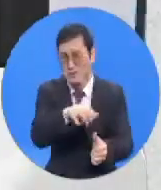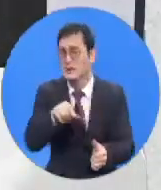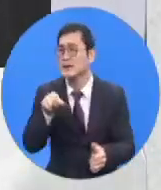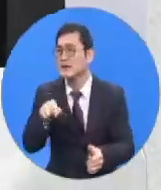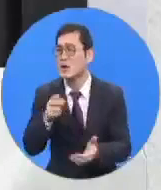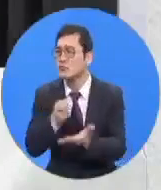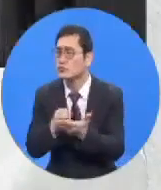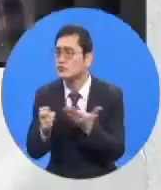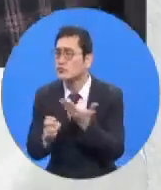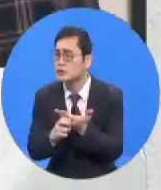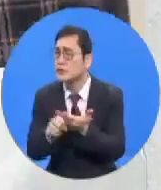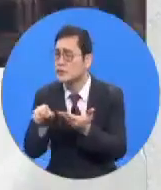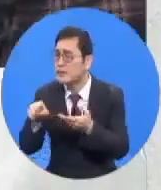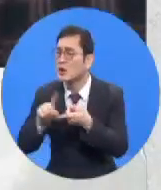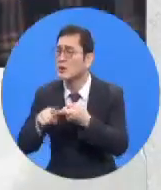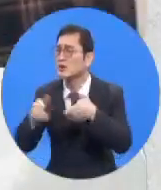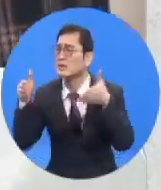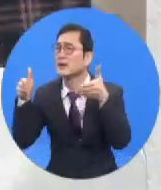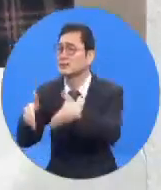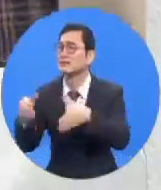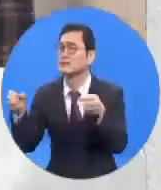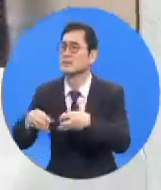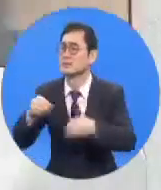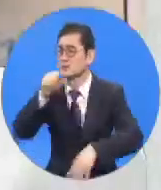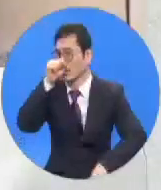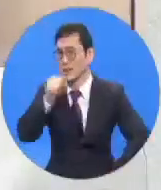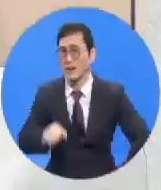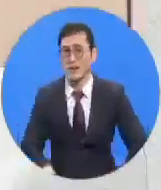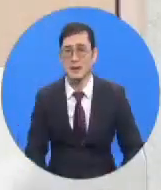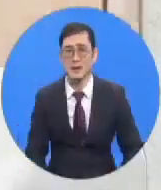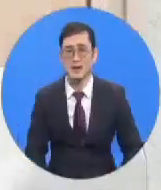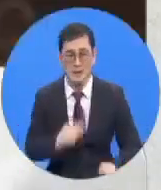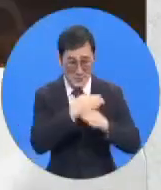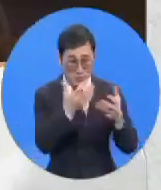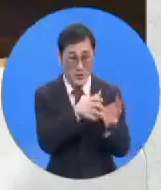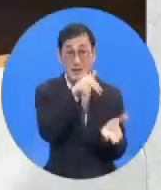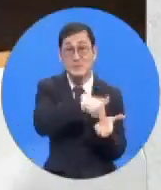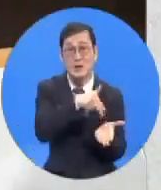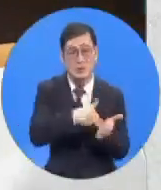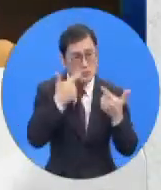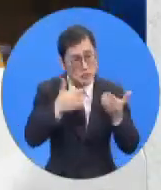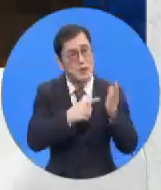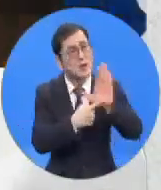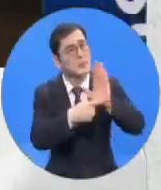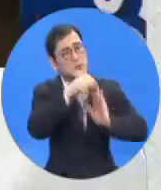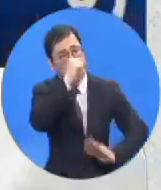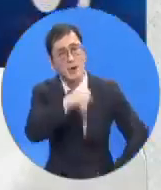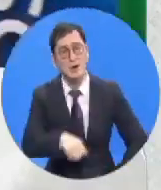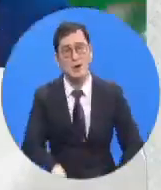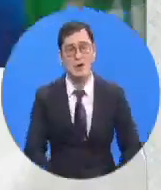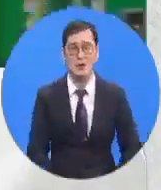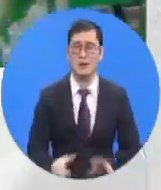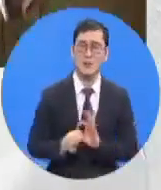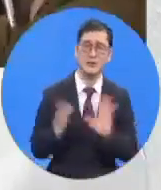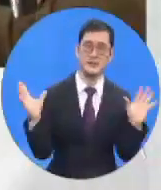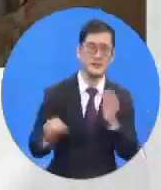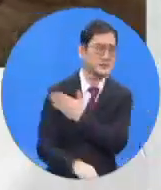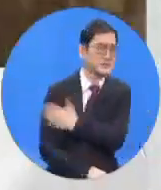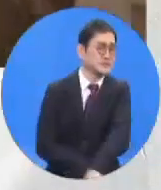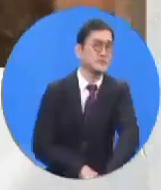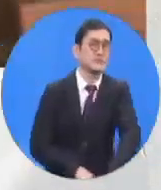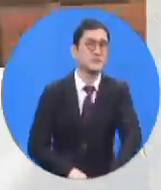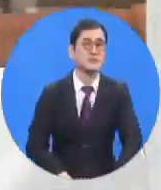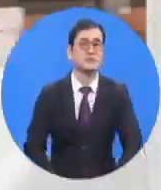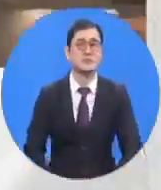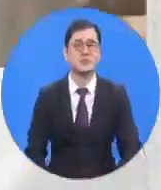또 돌아가고 있다고 보여져요. 저는 이 건에 대해서 민주당 지도부가 분명하게 입장을 얘기하는 게 맞는 거지 이거를 이런 식으로 전환해서